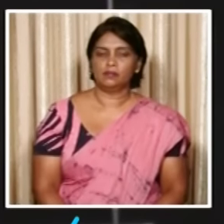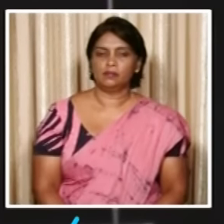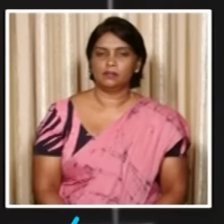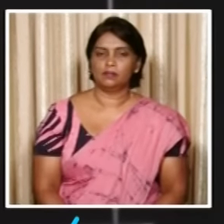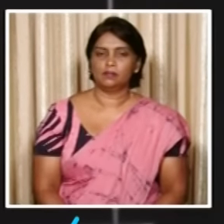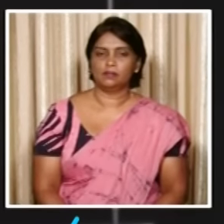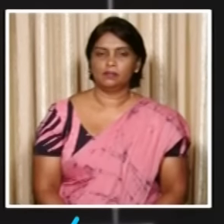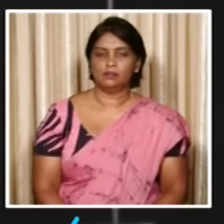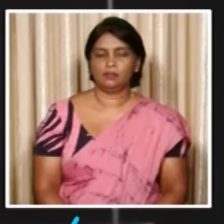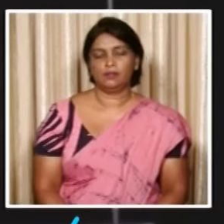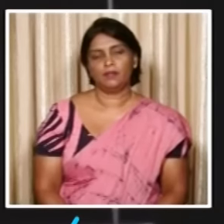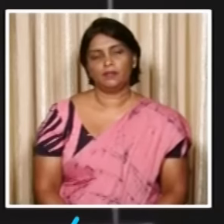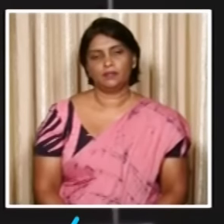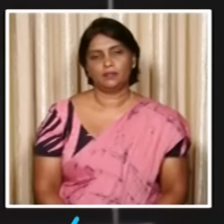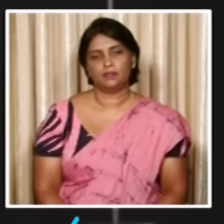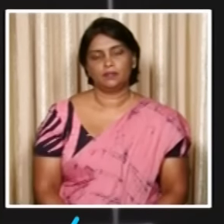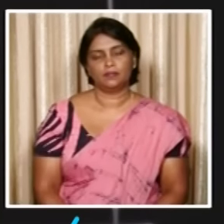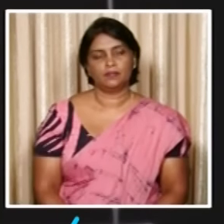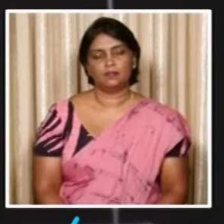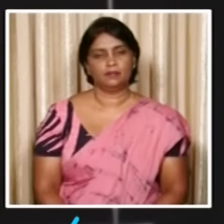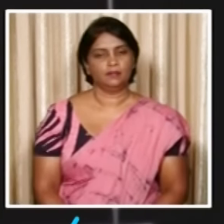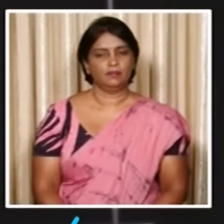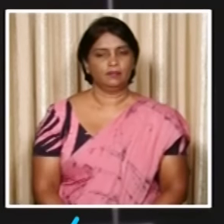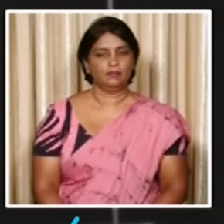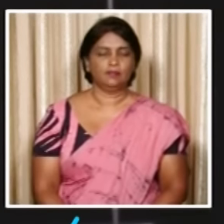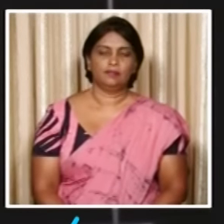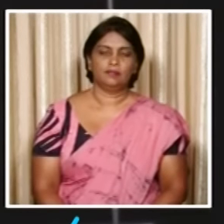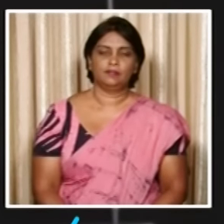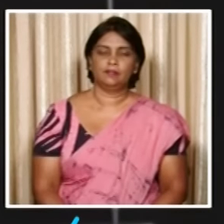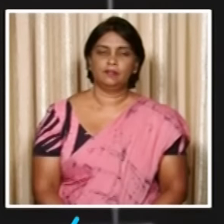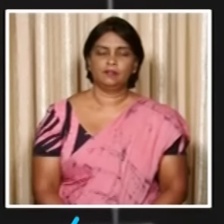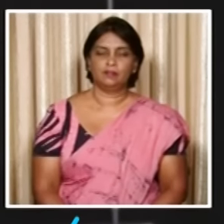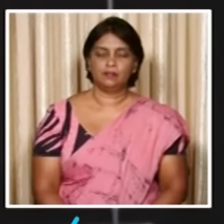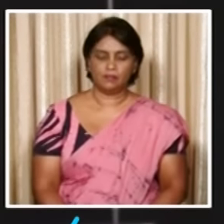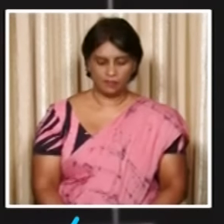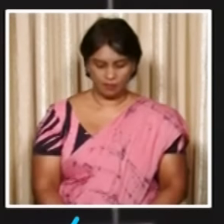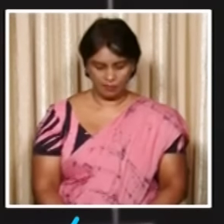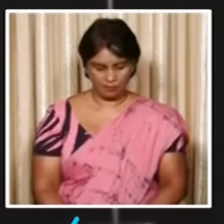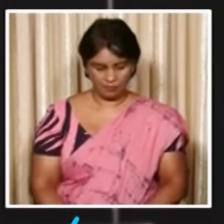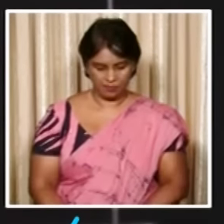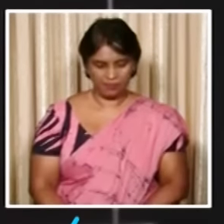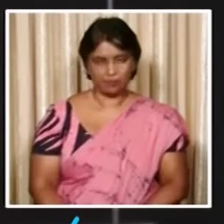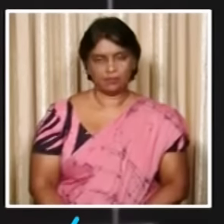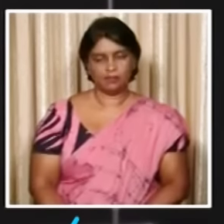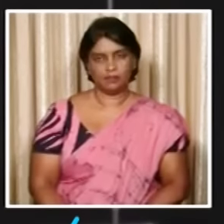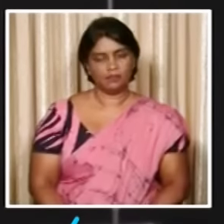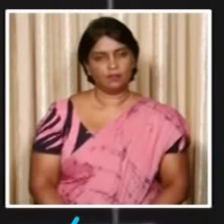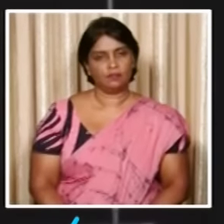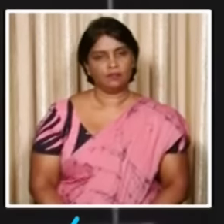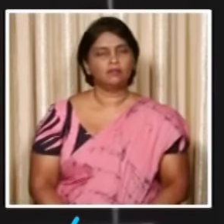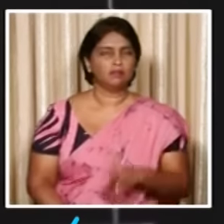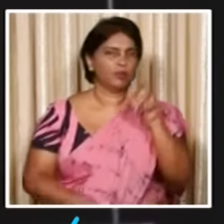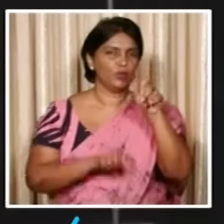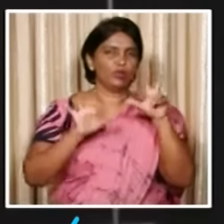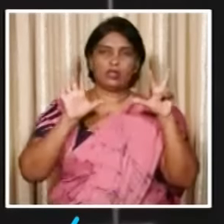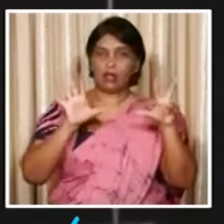திலகநாதன் கிந்துஜன், ராசரட்னம் விநாயகமூர்த்தி, சுப்பிரமணியம் தவபாலசிங்கம் இந்த 8